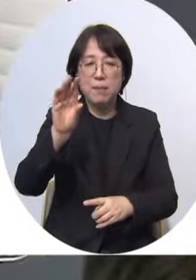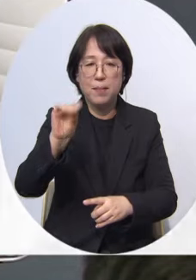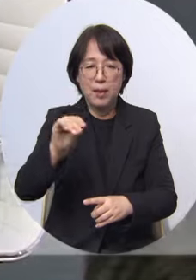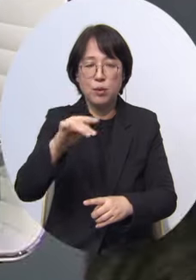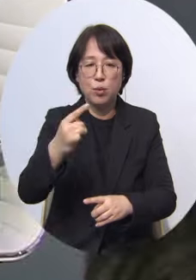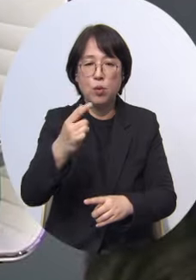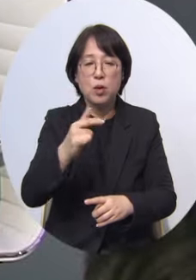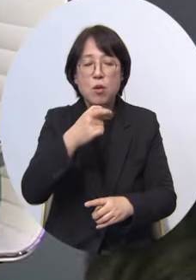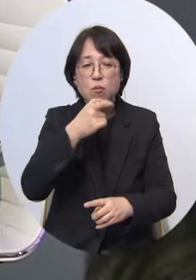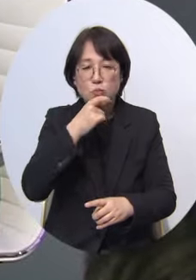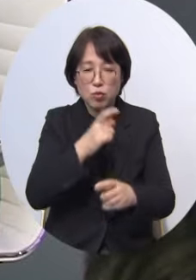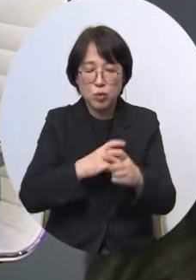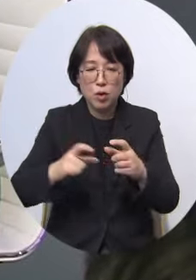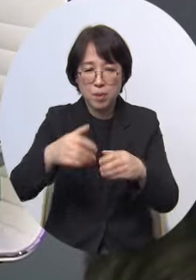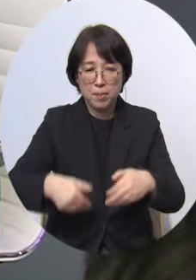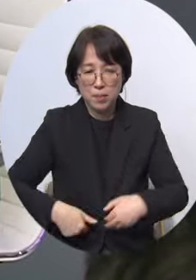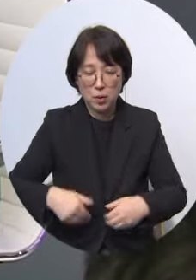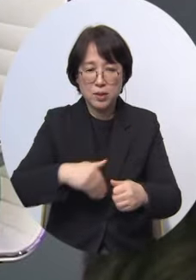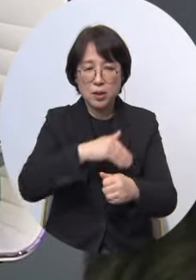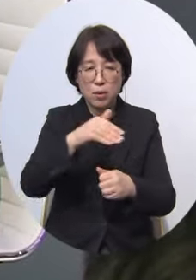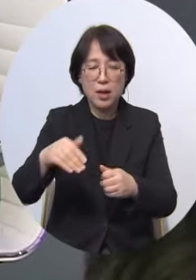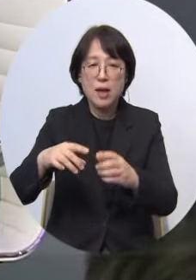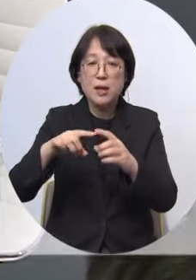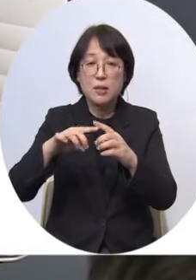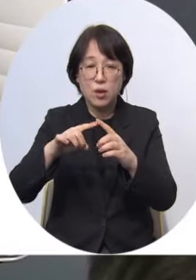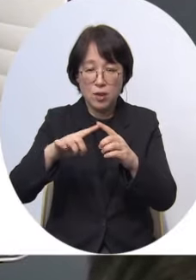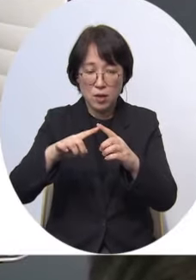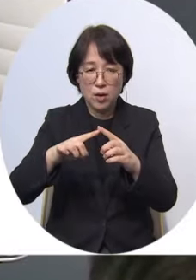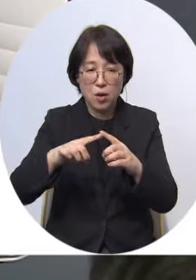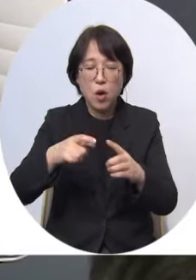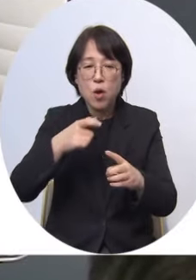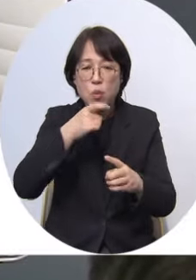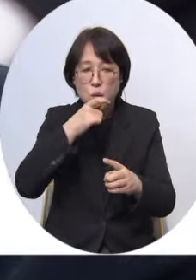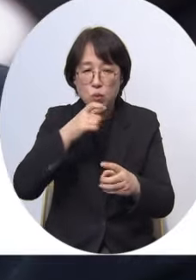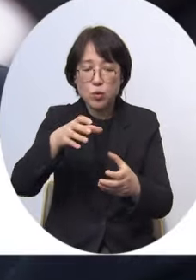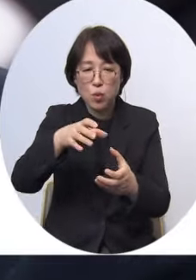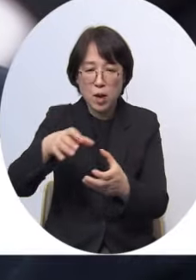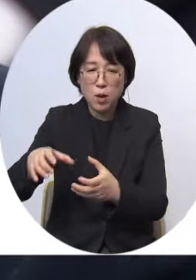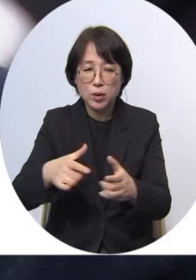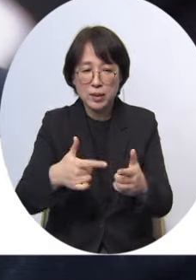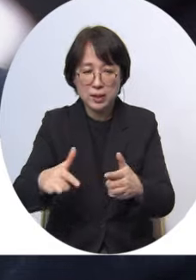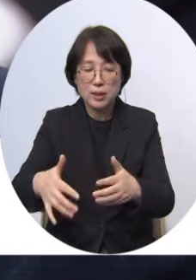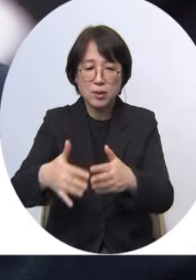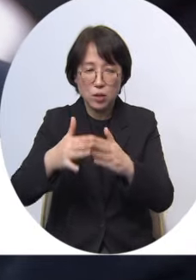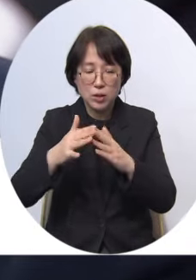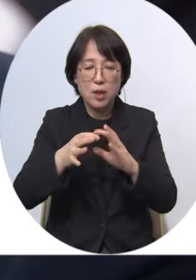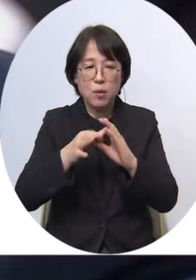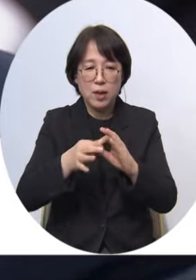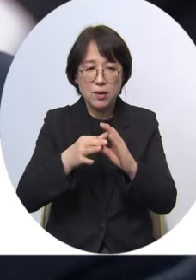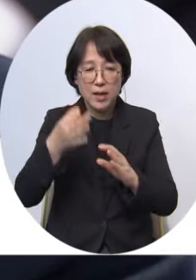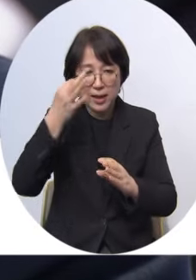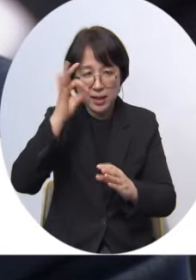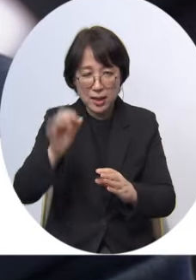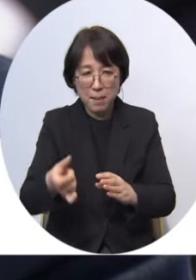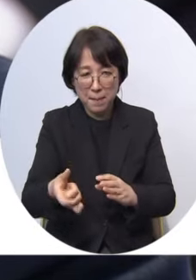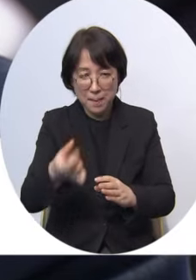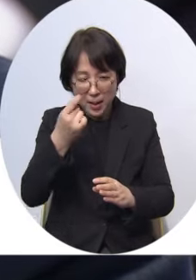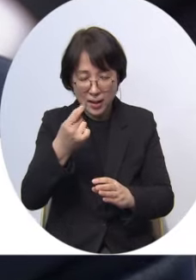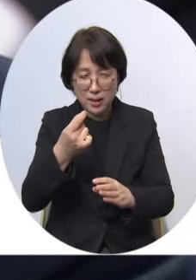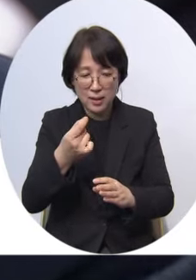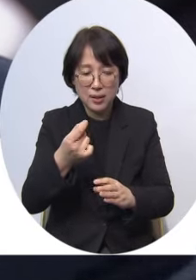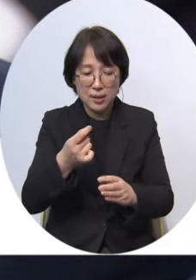필요한 상황입니다. 정부는 전력 설비, 용수 관로 등 인프라 설치와 관련해 인허가 신속 처리 제도를